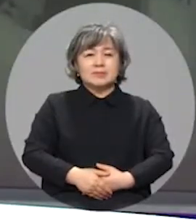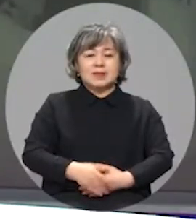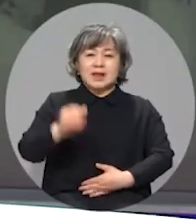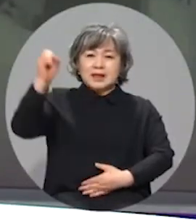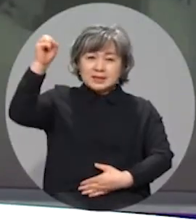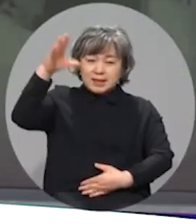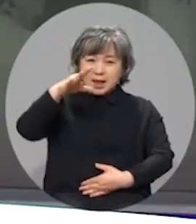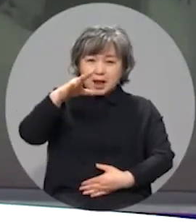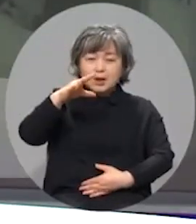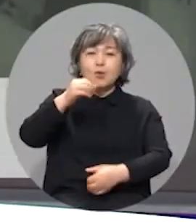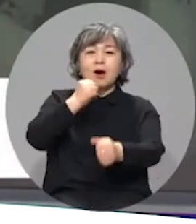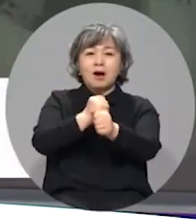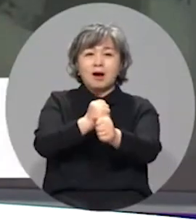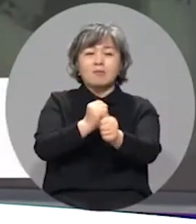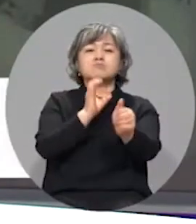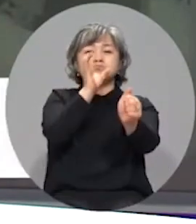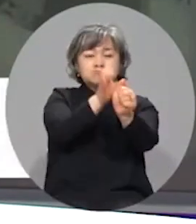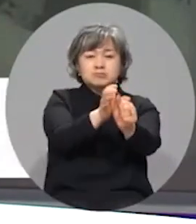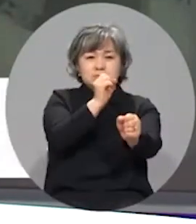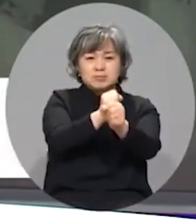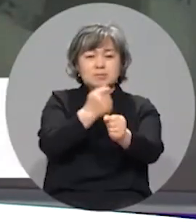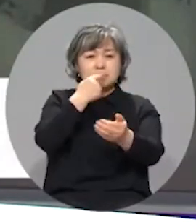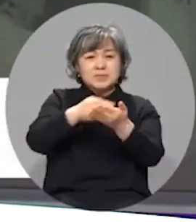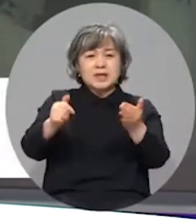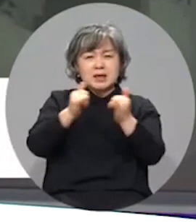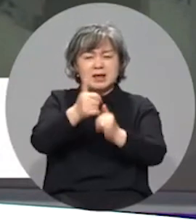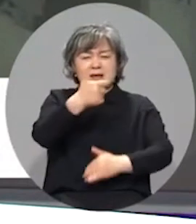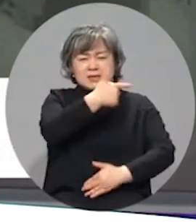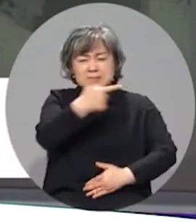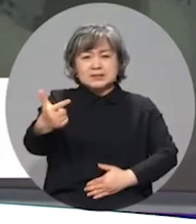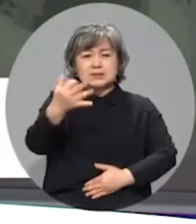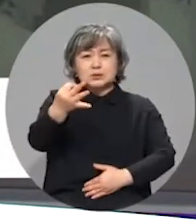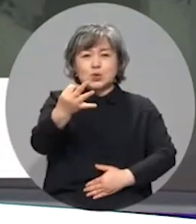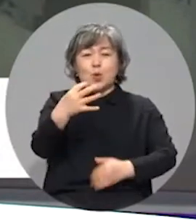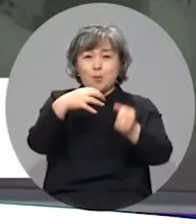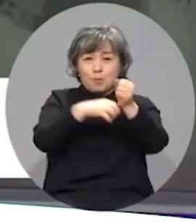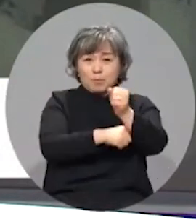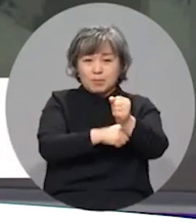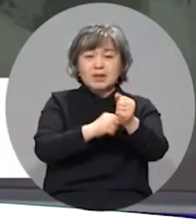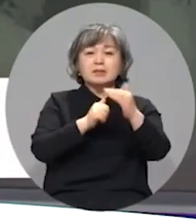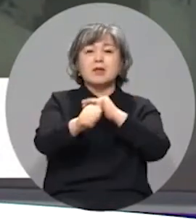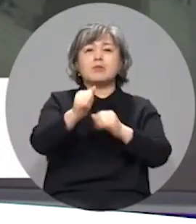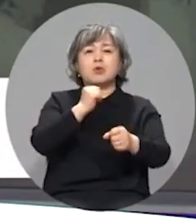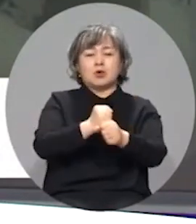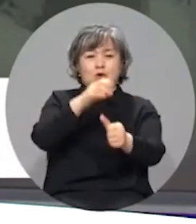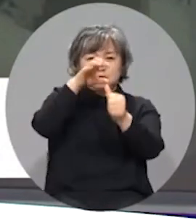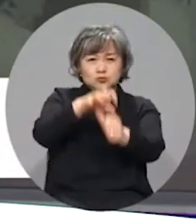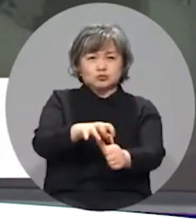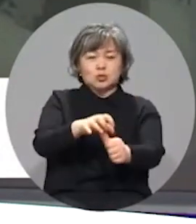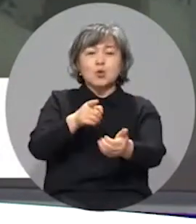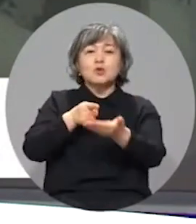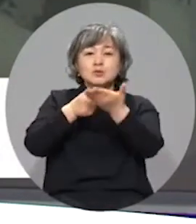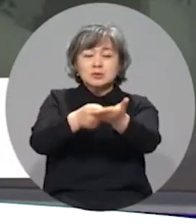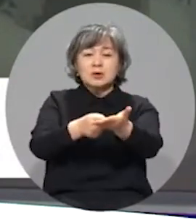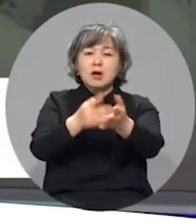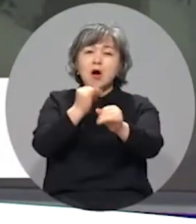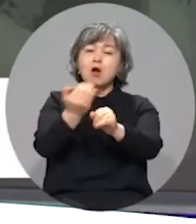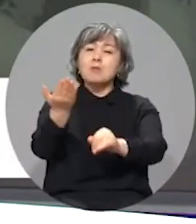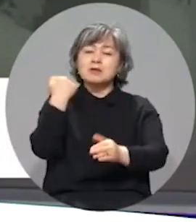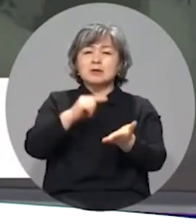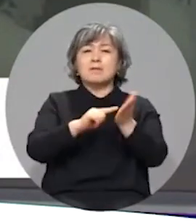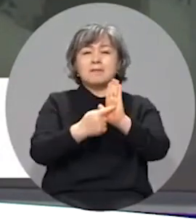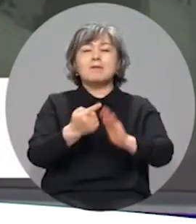태양광 시설을 분양해주겠다며 피해자들로부터 수백억 원을 빼돌린 업체 대표에게 구속영장이 청구됐다는 소식을